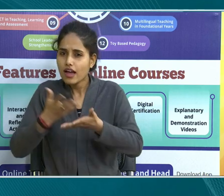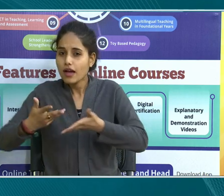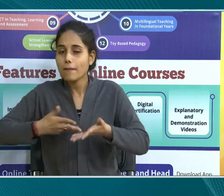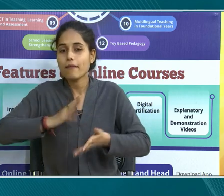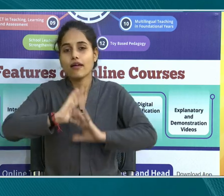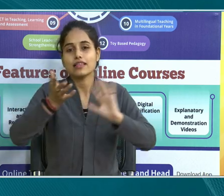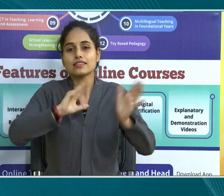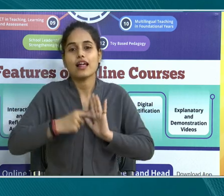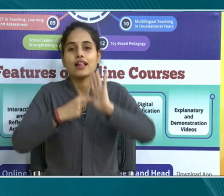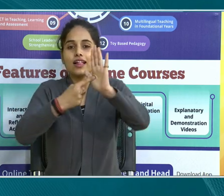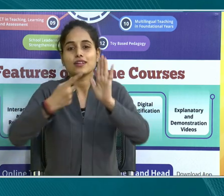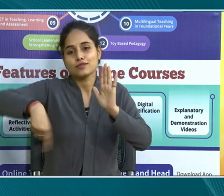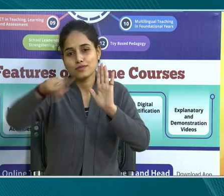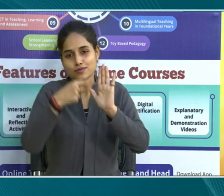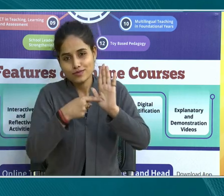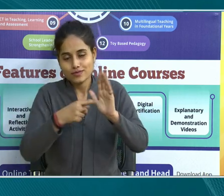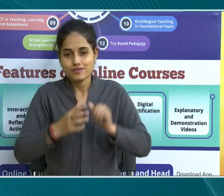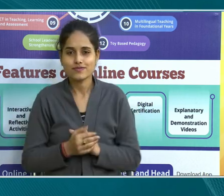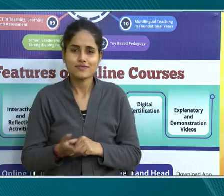यह साइन लैंगोज में इंटर्प्रेट करेंगी,